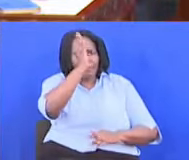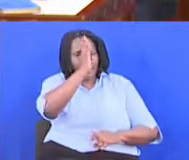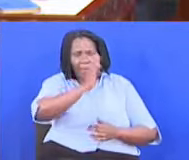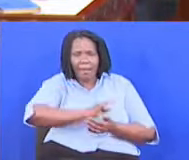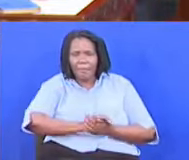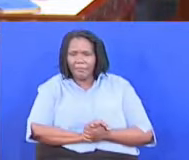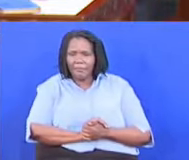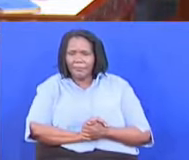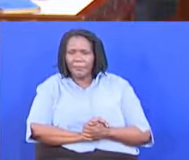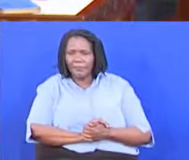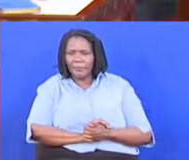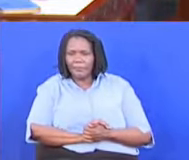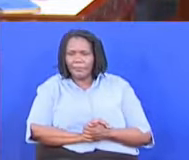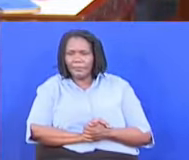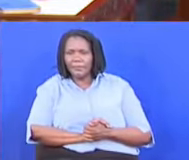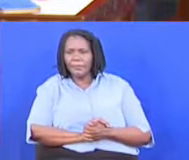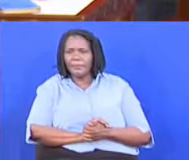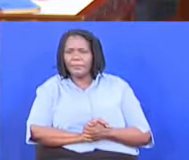wakati?